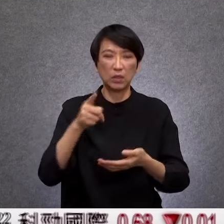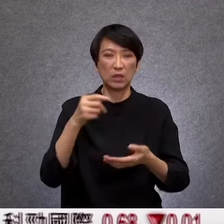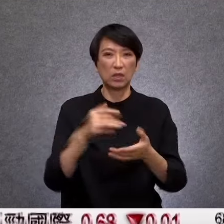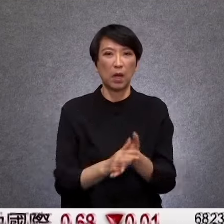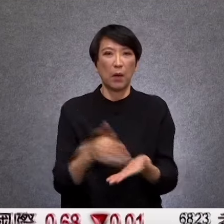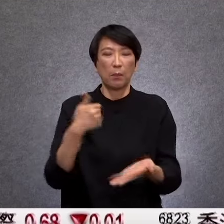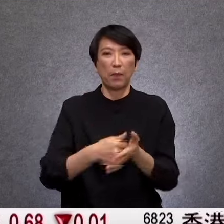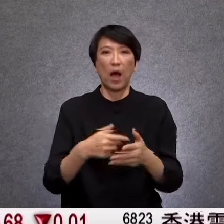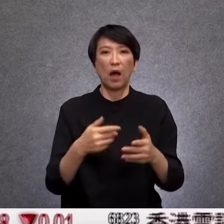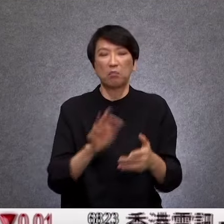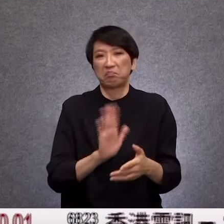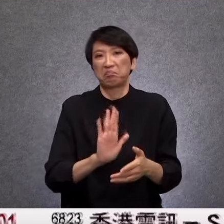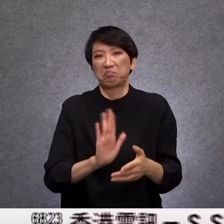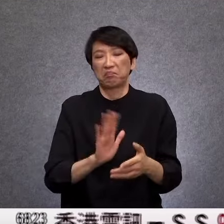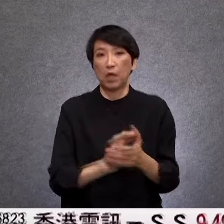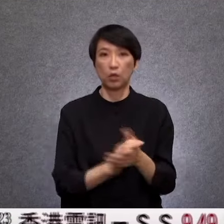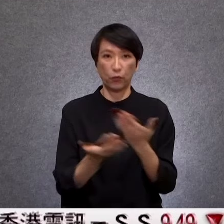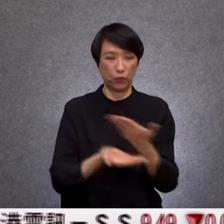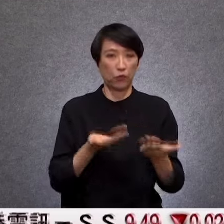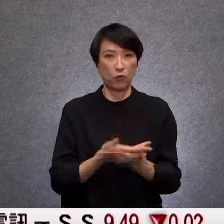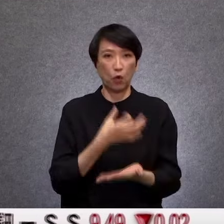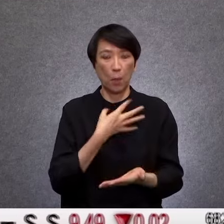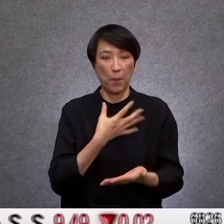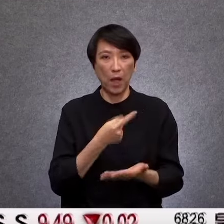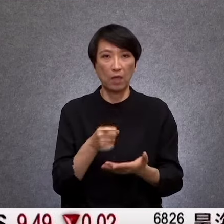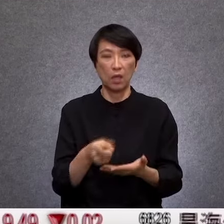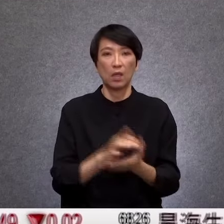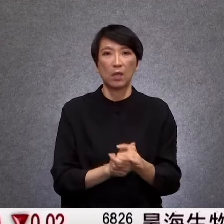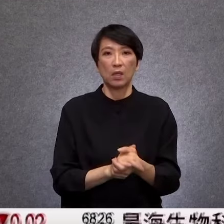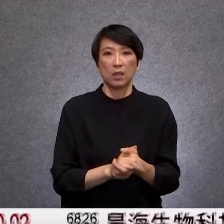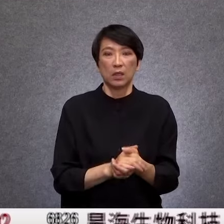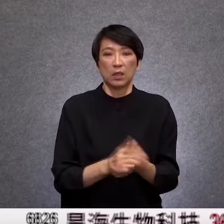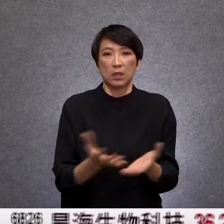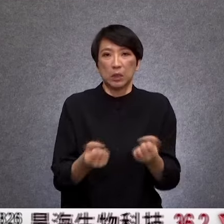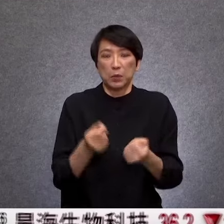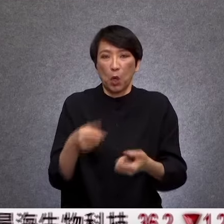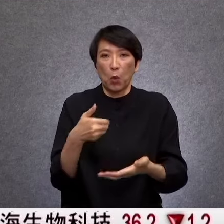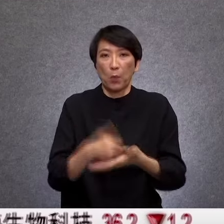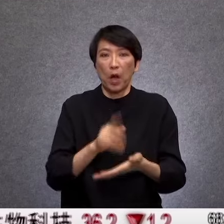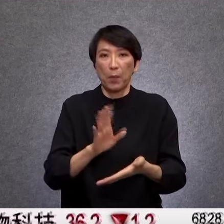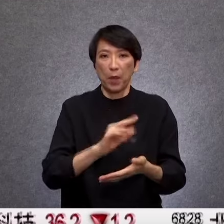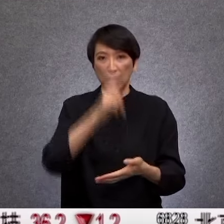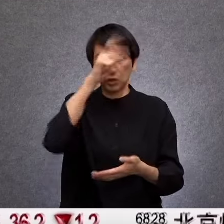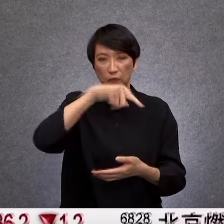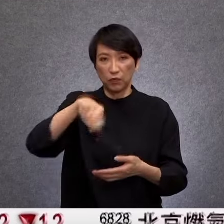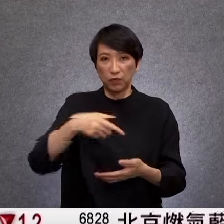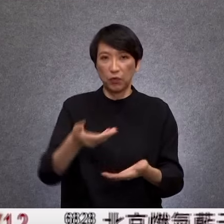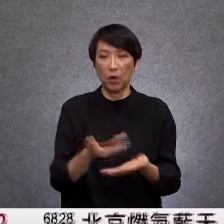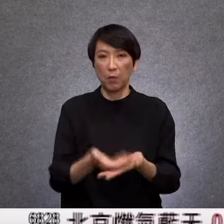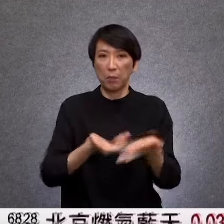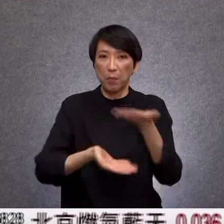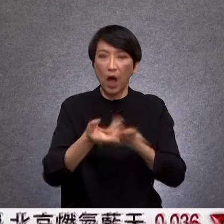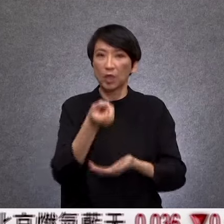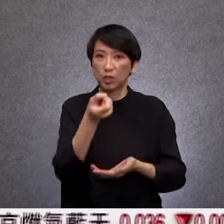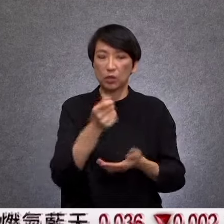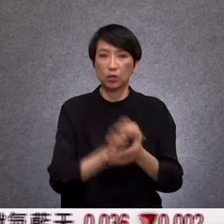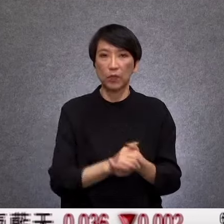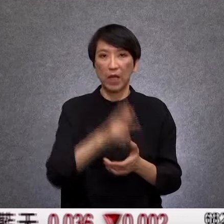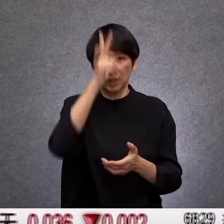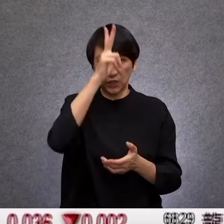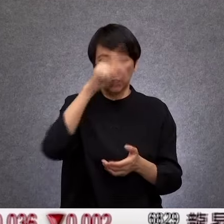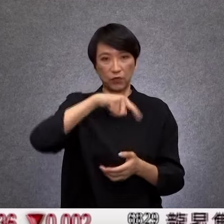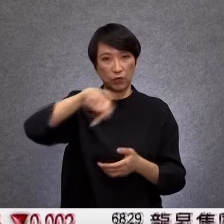推到官地，佢就覺得個胃口唔係咁好，咁係咪覺得個胃口未恢復，市場消化唔到咁多，所以嚟緊嗰個年度推嘅